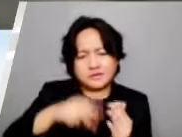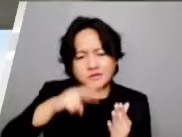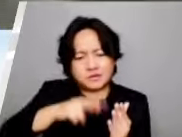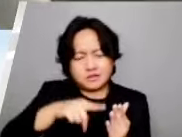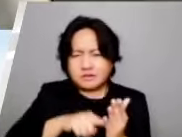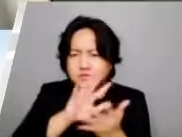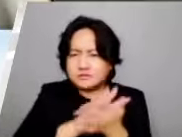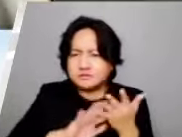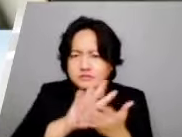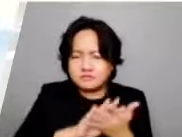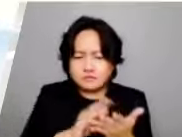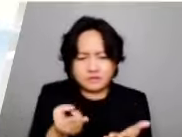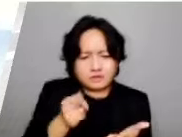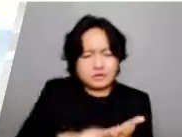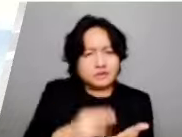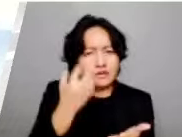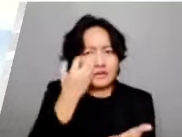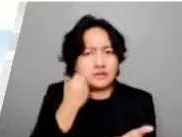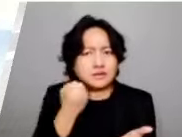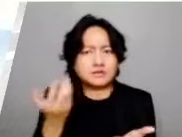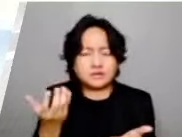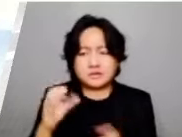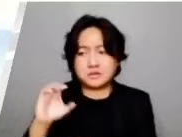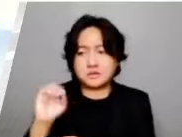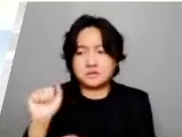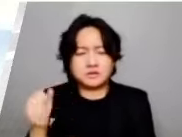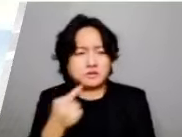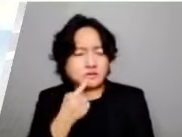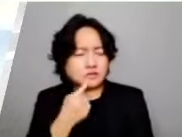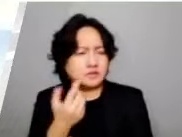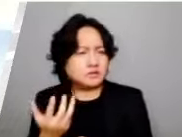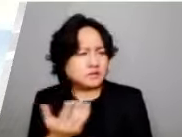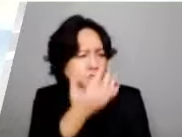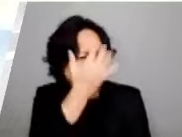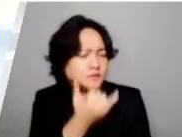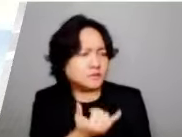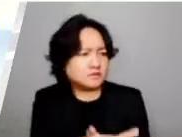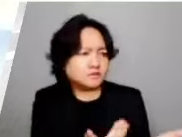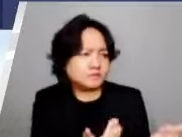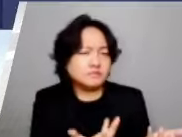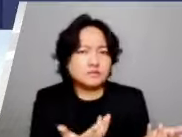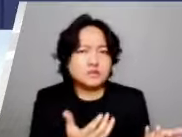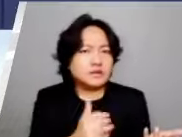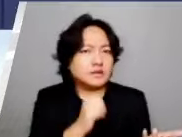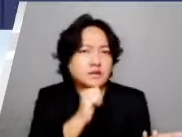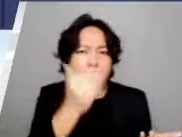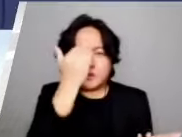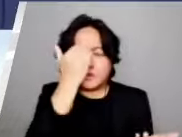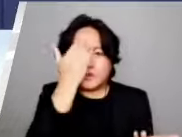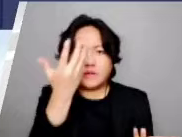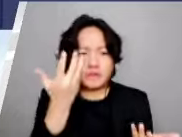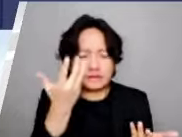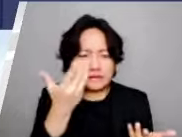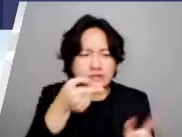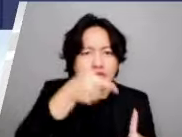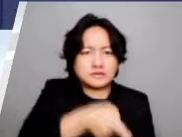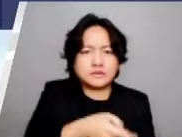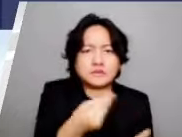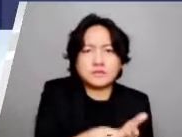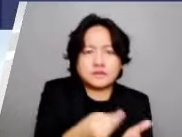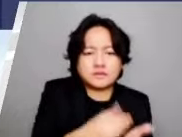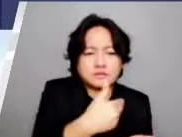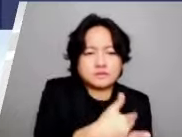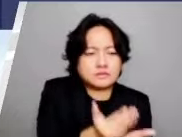permado. Sabi ng COA, wala silang ibang detalye tungkol sa mga safe house. Ang nakasaad lang daw sa OVP Accomplishment